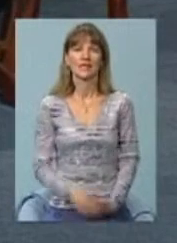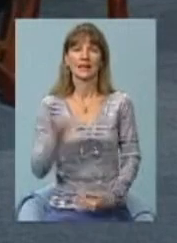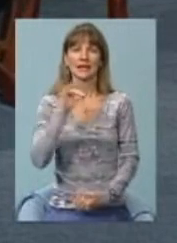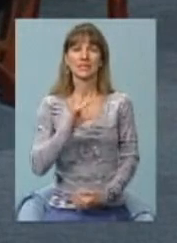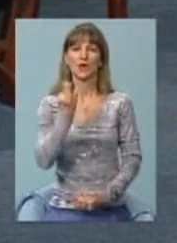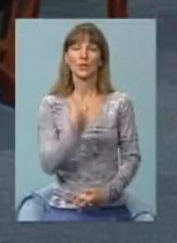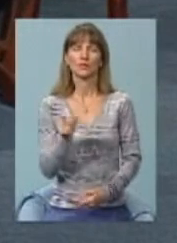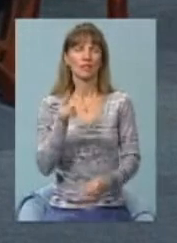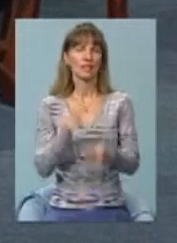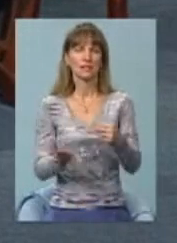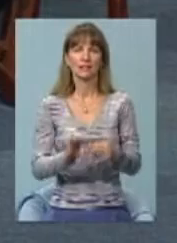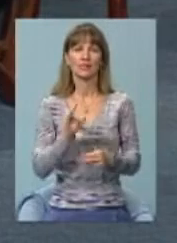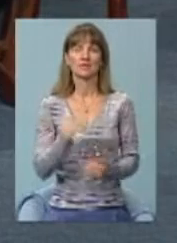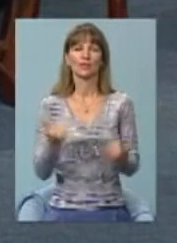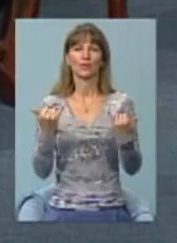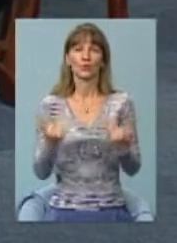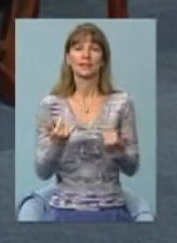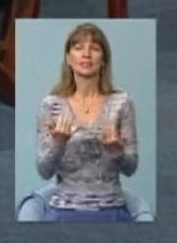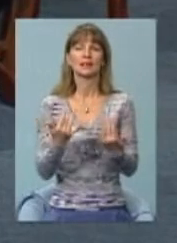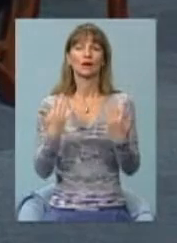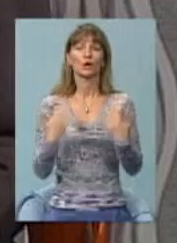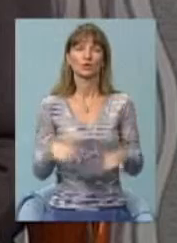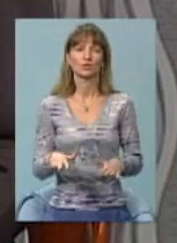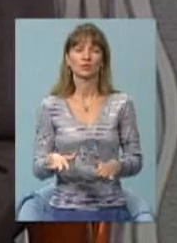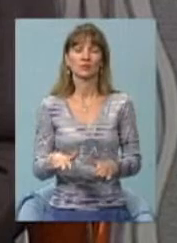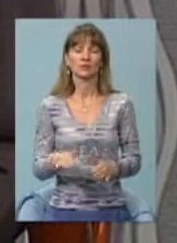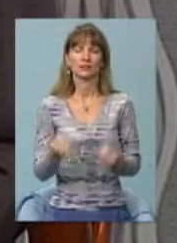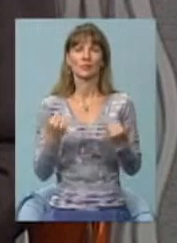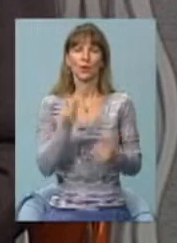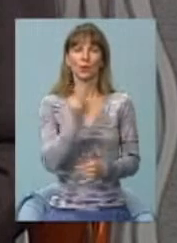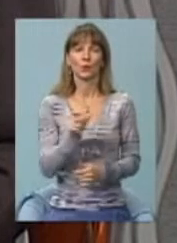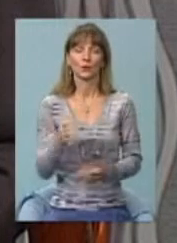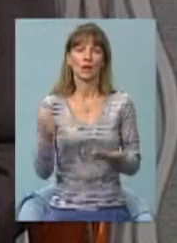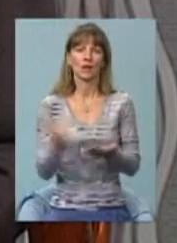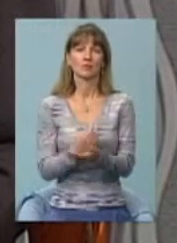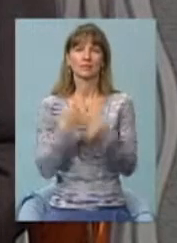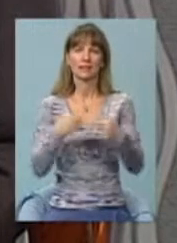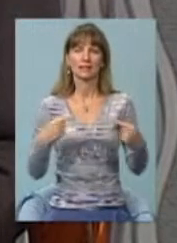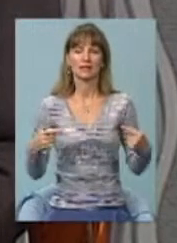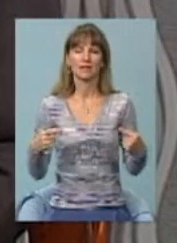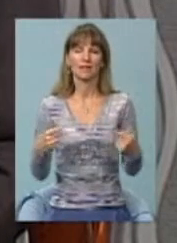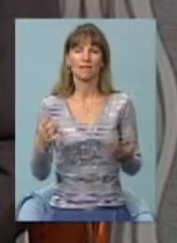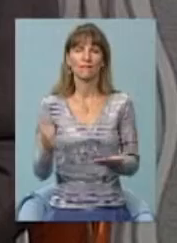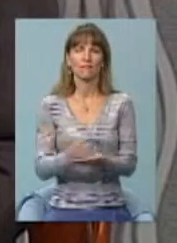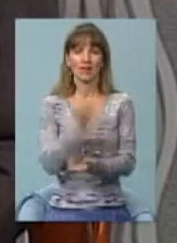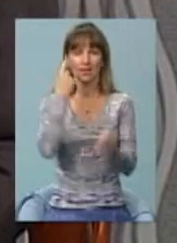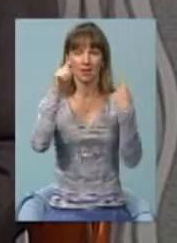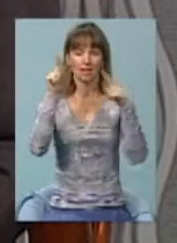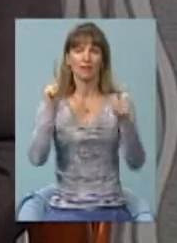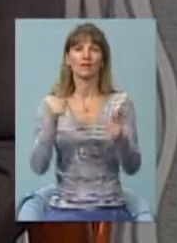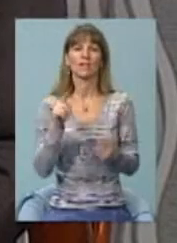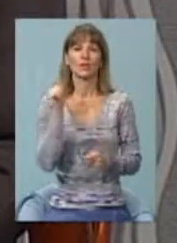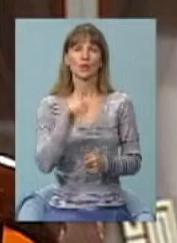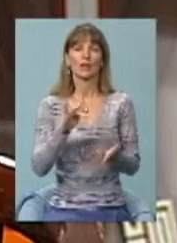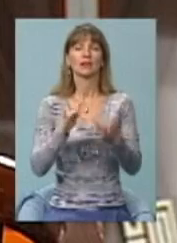Історія людства не закінчується і сьогодні. Скільки вже навіть сьогодні люди винайшли різних таких винаходів? От, наприклад, той